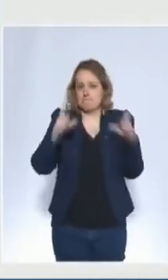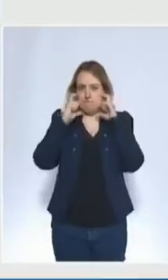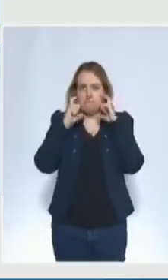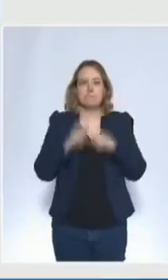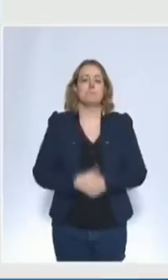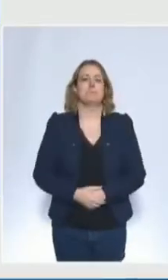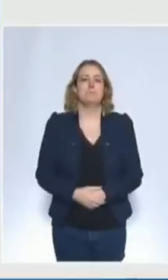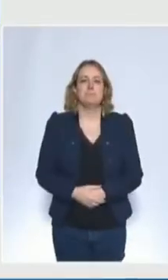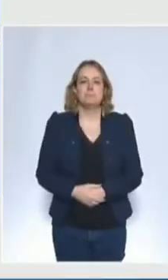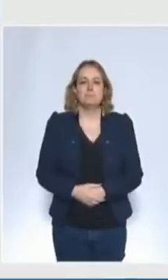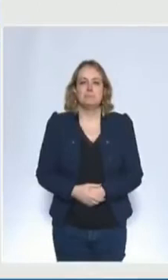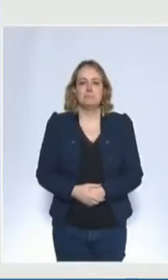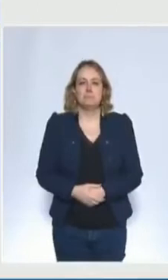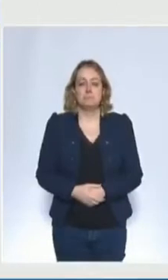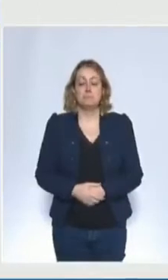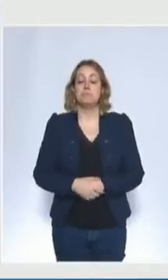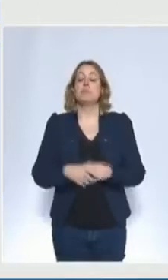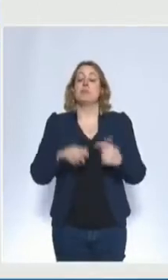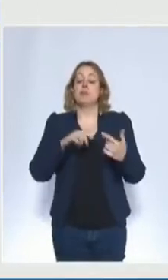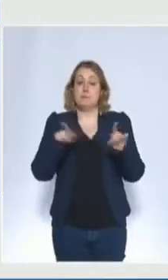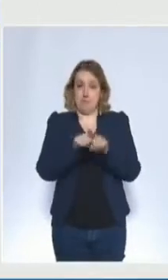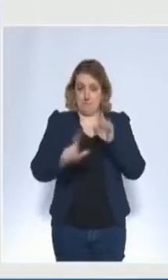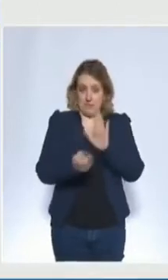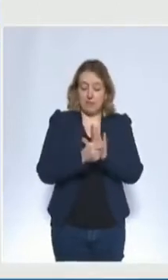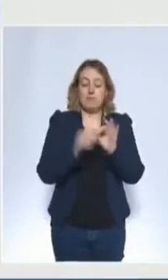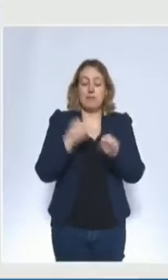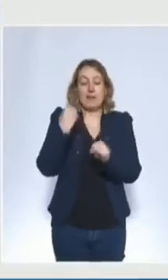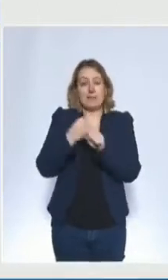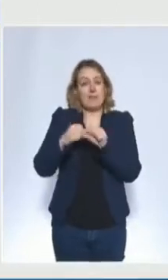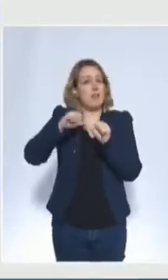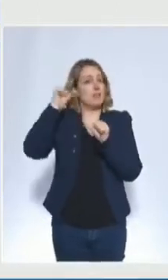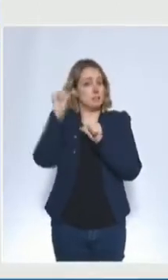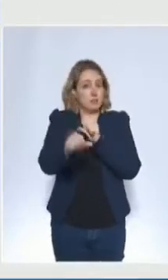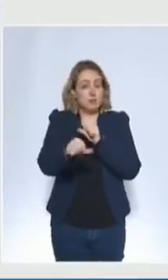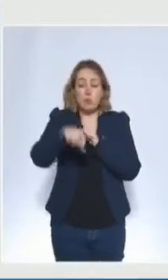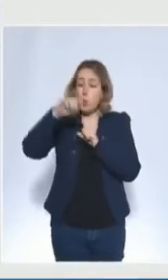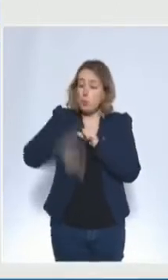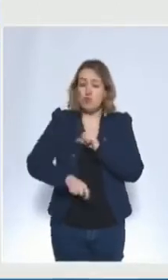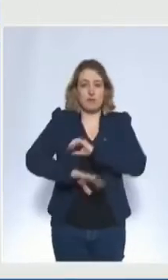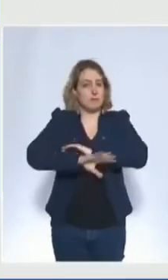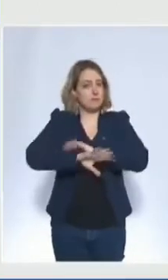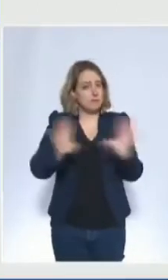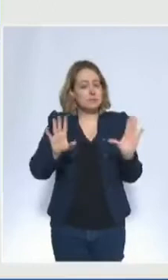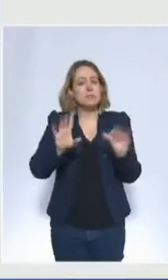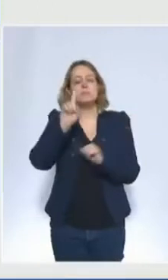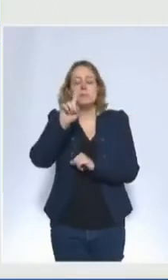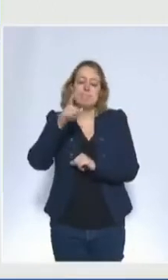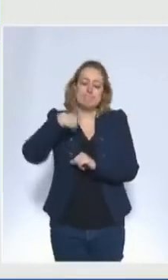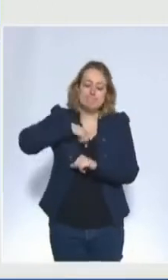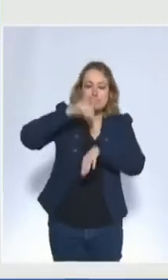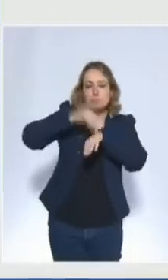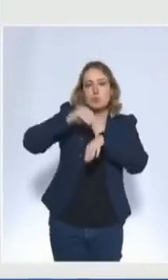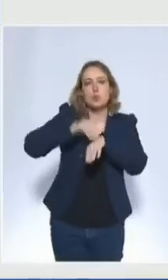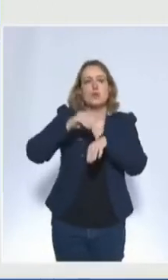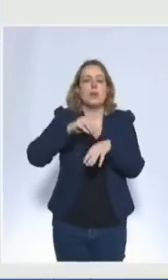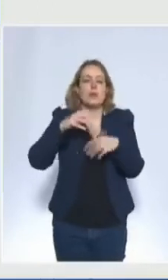masque à cette même échéance le télétravail ne sera plus obligatoire mais restera recommandé